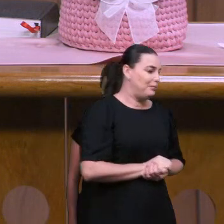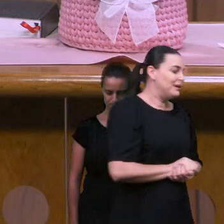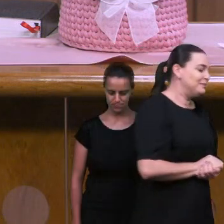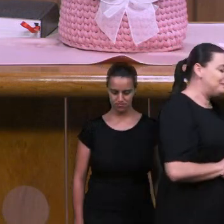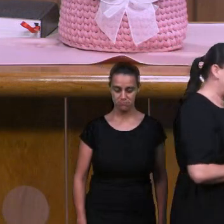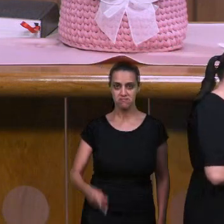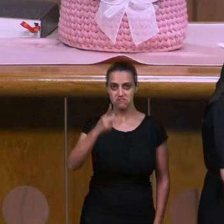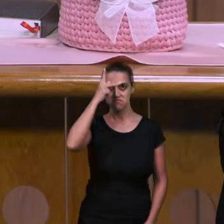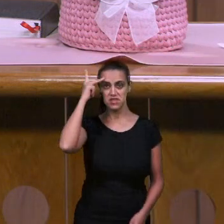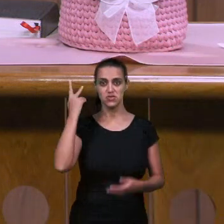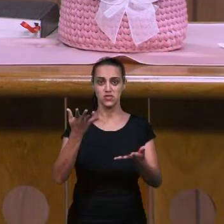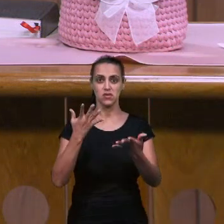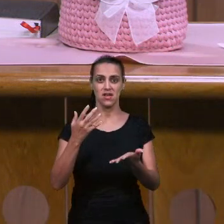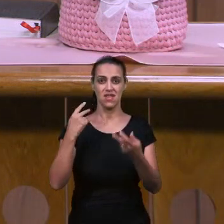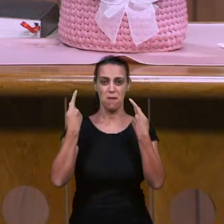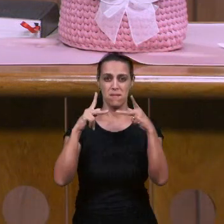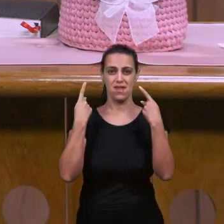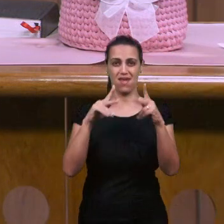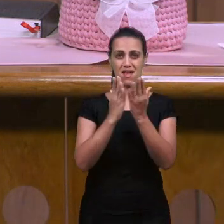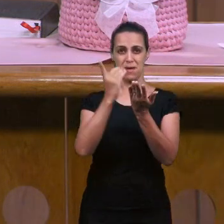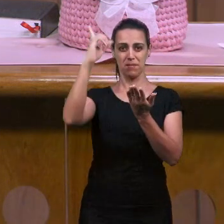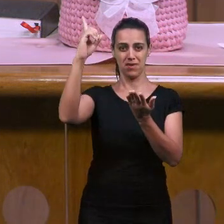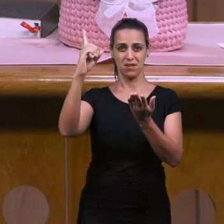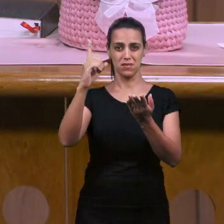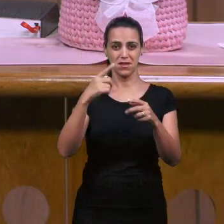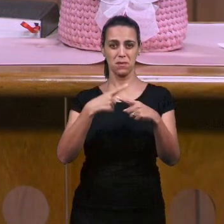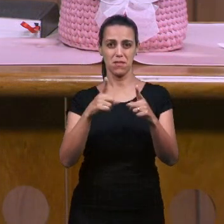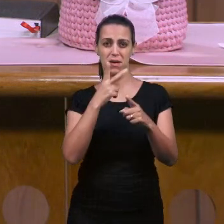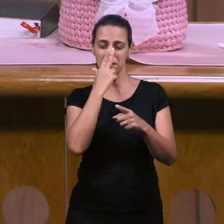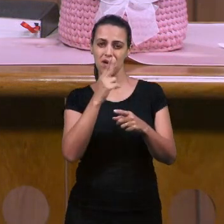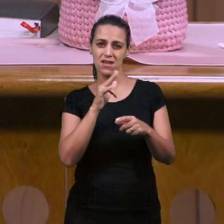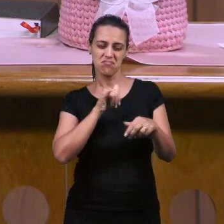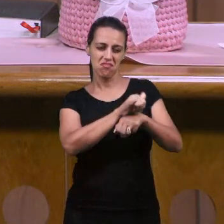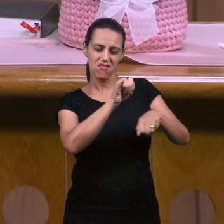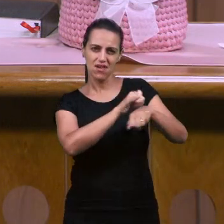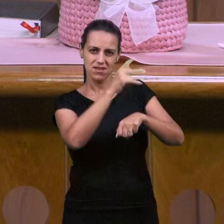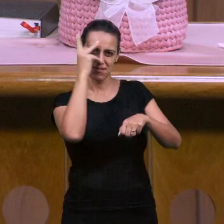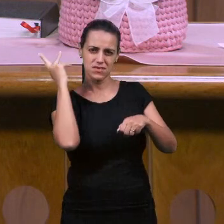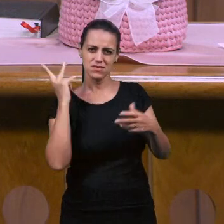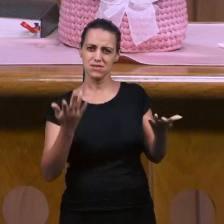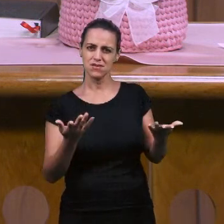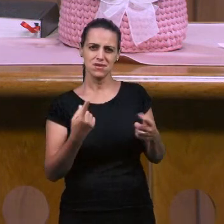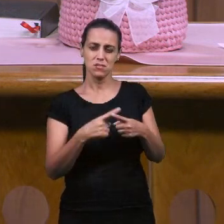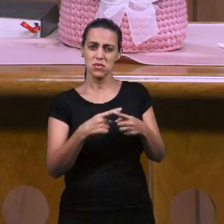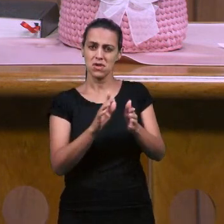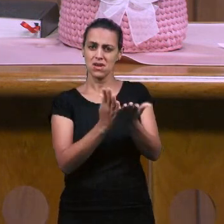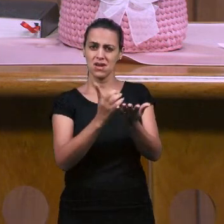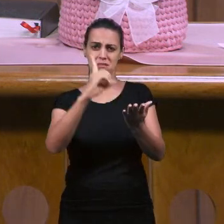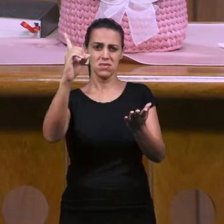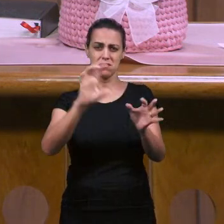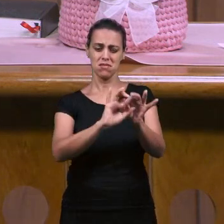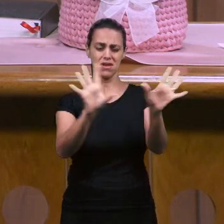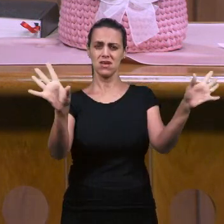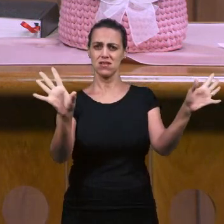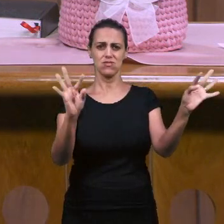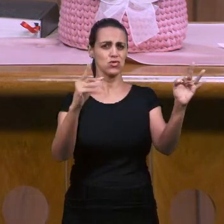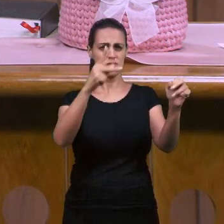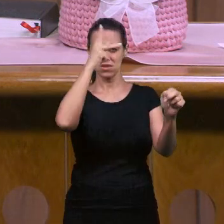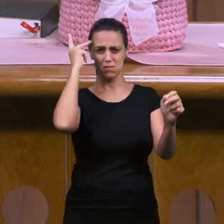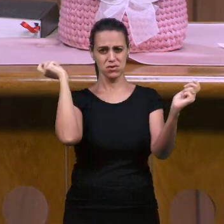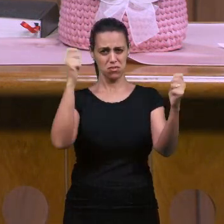prêcher la Bible, qui n'a jamais prêché, maintenant il va prêcher la Bible en trompant les gens, parce que la Bible est pour tout le monde. Personne a besoin